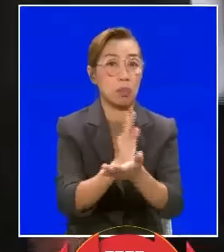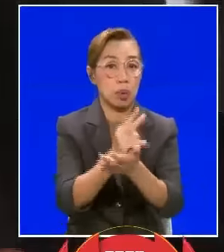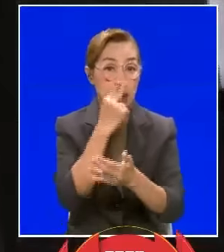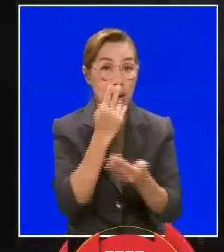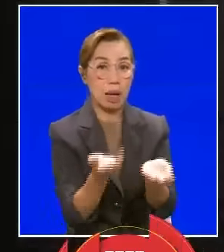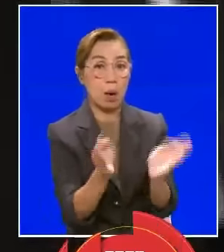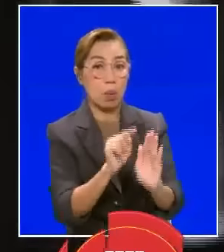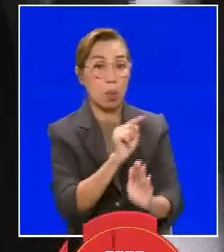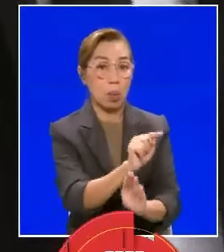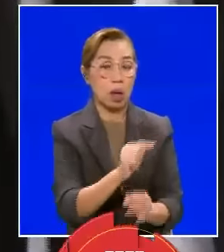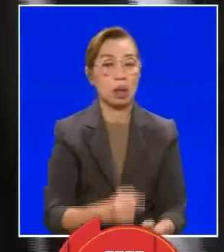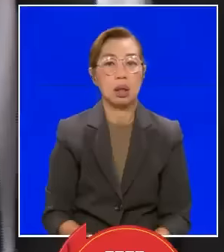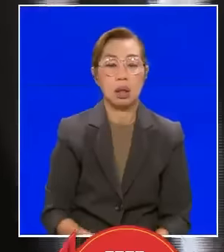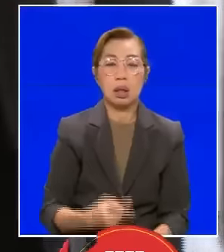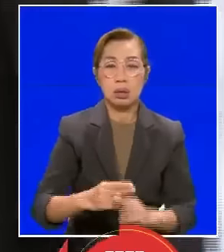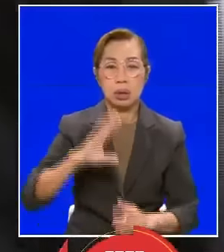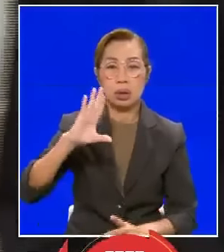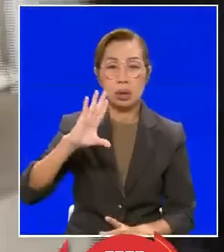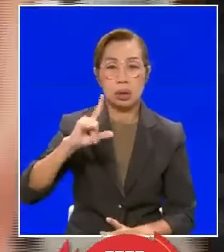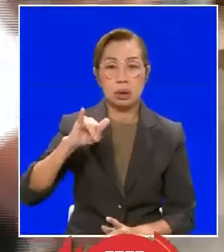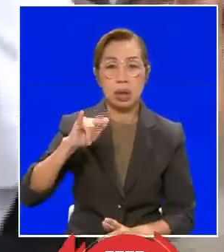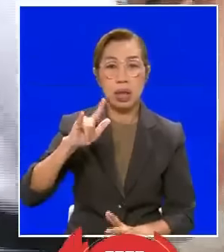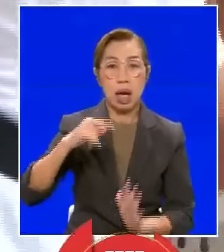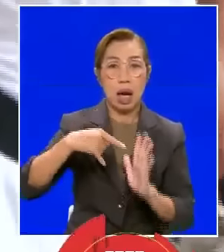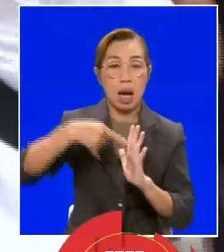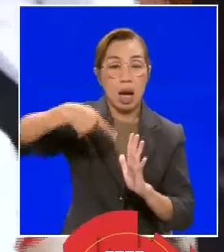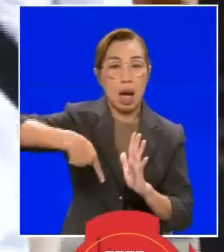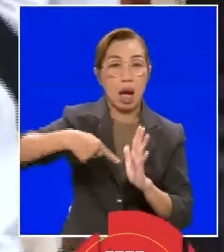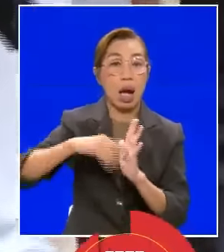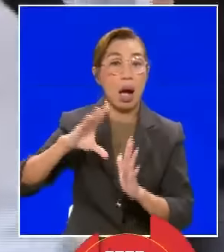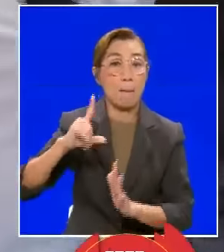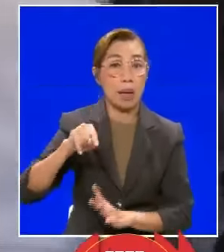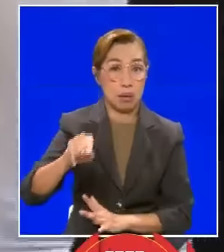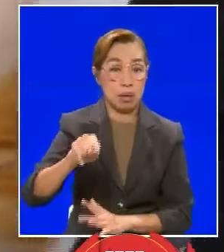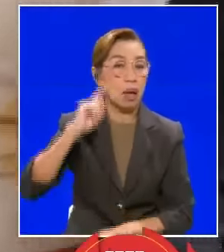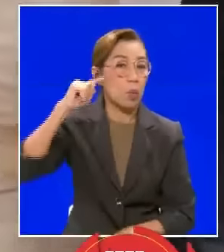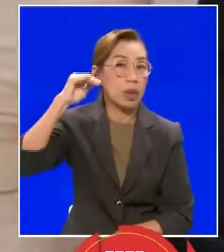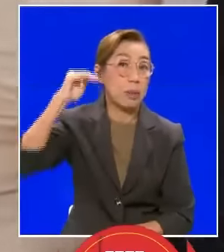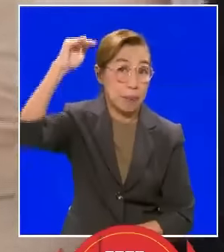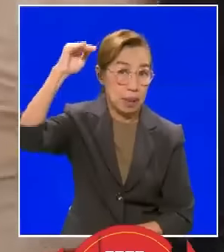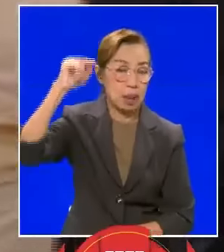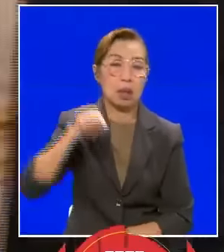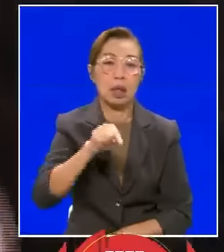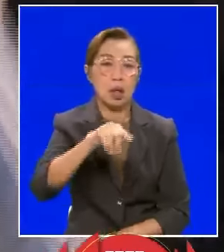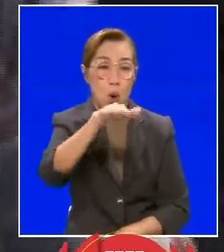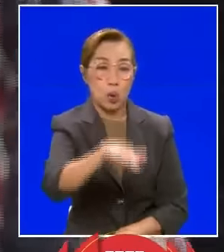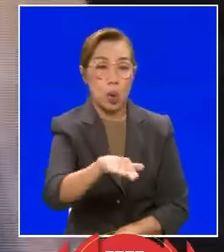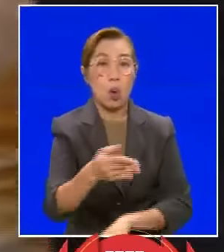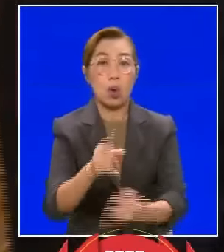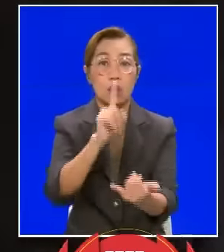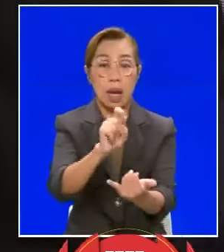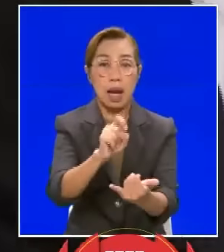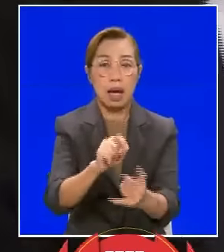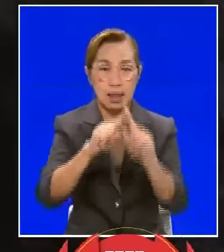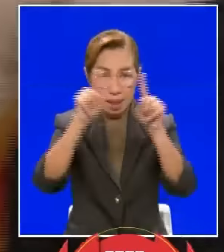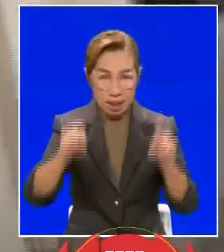ก็คือคุณชยาพัฒน์เสน่ห์สังคมหรือว่าโบซึ่งเป็นพี่สาวของเนติพรหรือว่าบุ้งแล้วก็มีบรรด